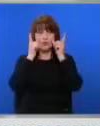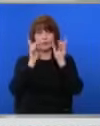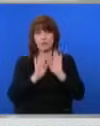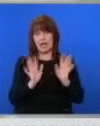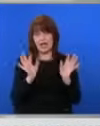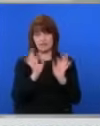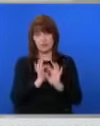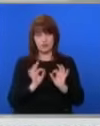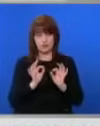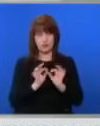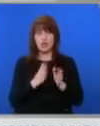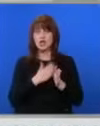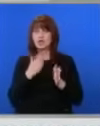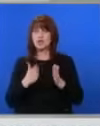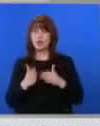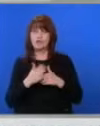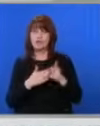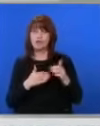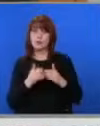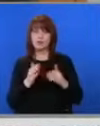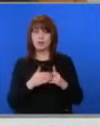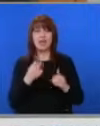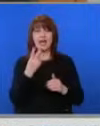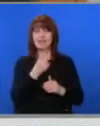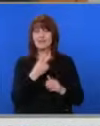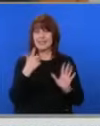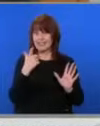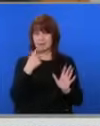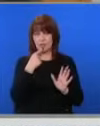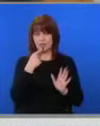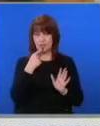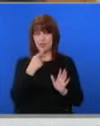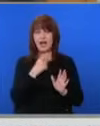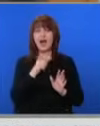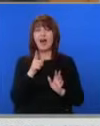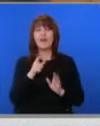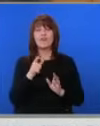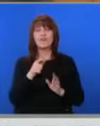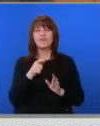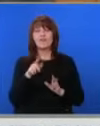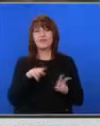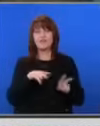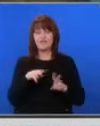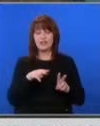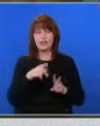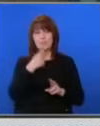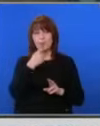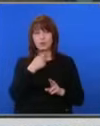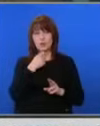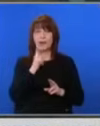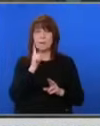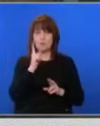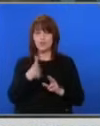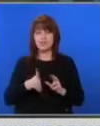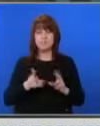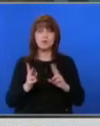нещо. Според сроковете за строителните дейности през 2027 година от Видин до Монтана ще може да се пътува по автомагистрала. До